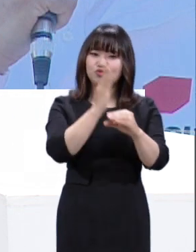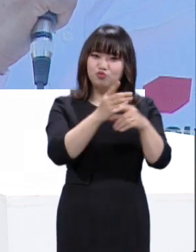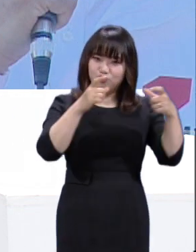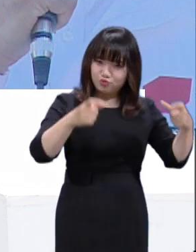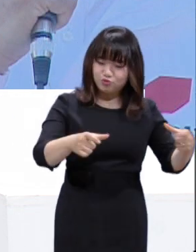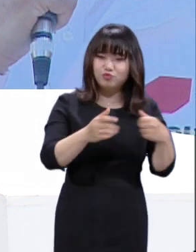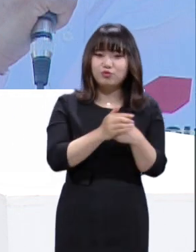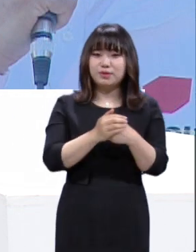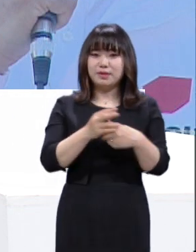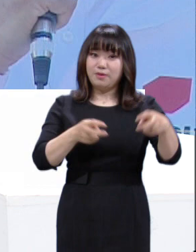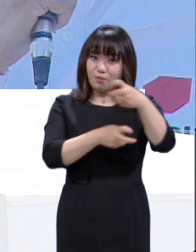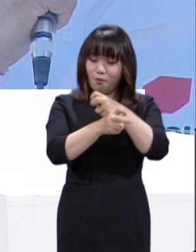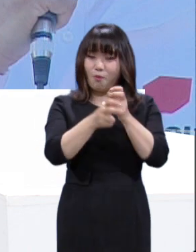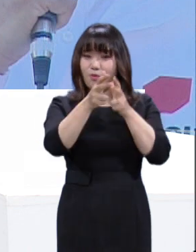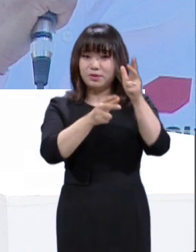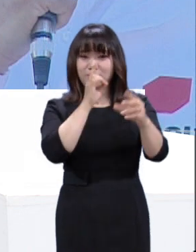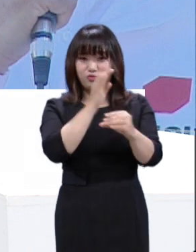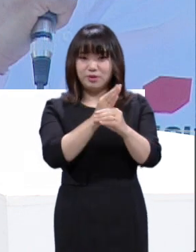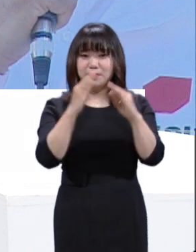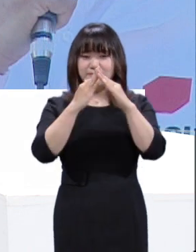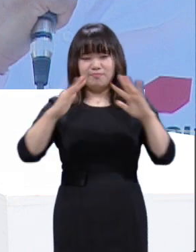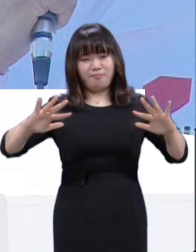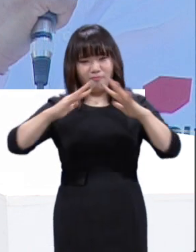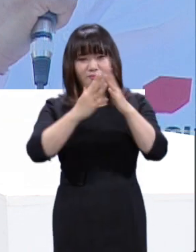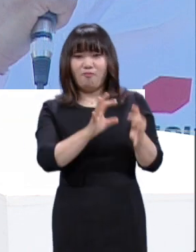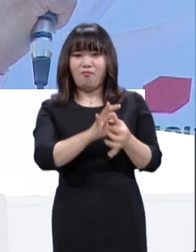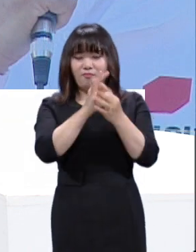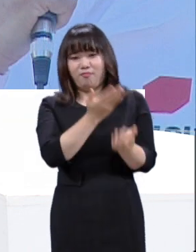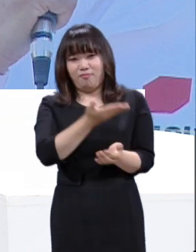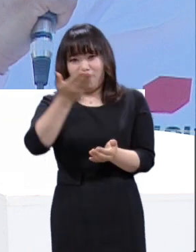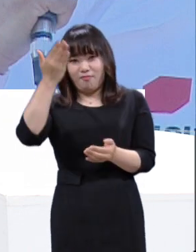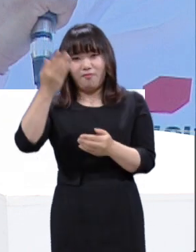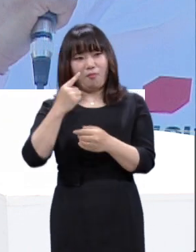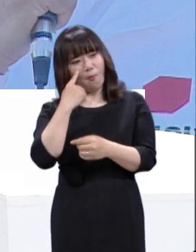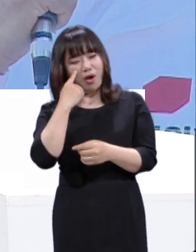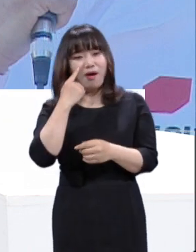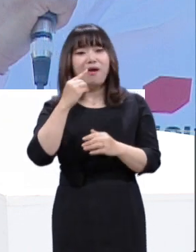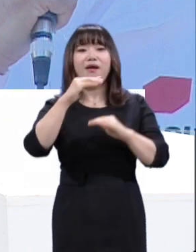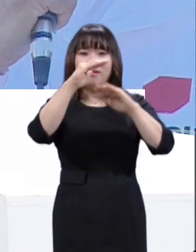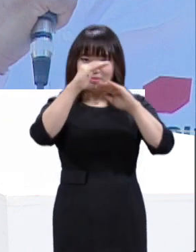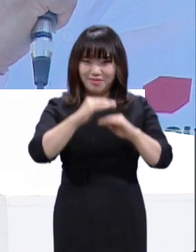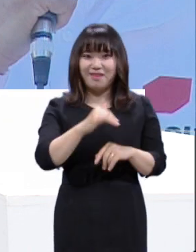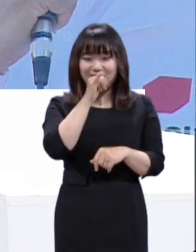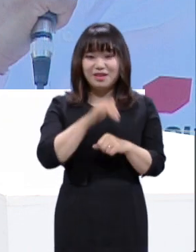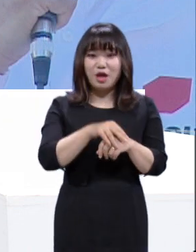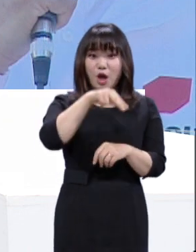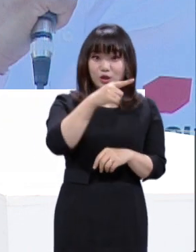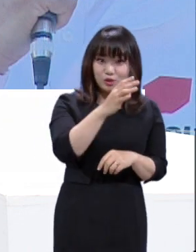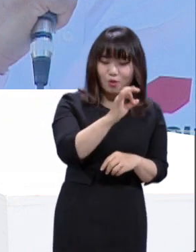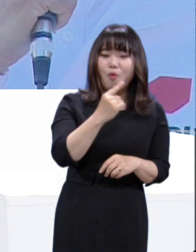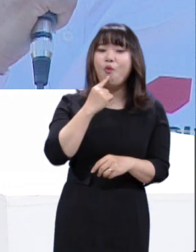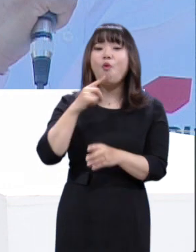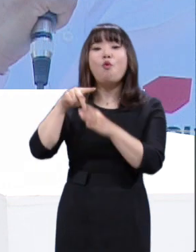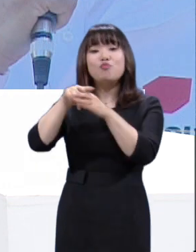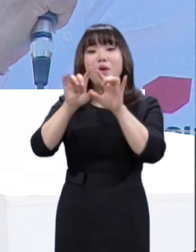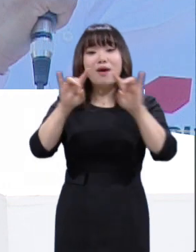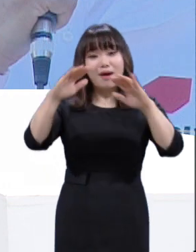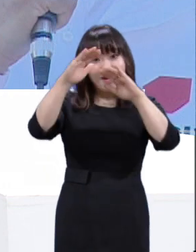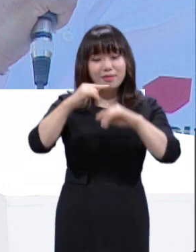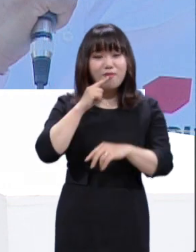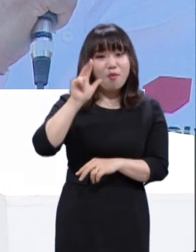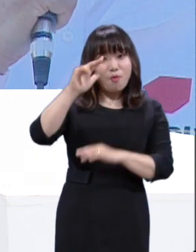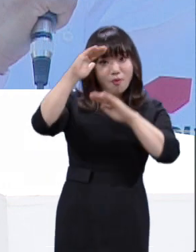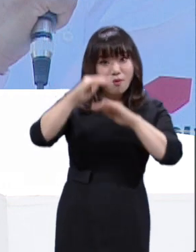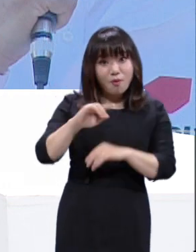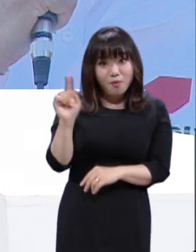산업과 교통의 중심지이자 부동산 개발 변화도 도드라지고 있는 곳입니다. 네, 송영길, 오세훈 후보가 내걸고 있는